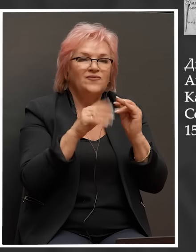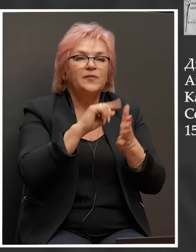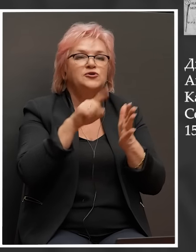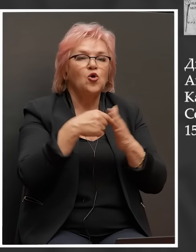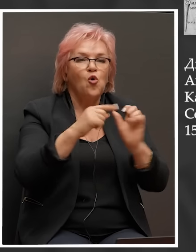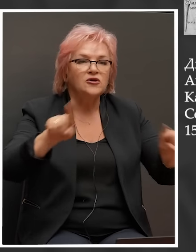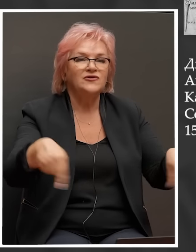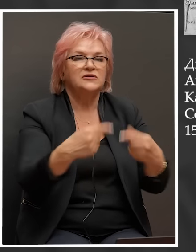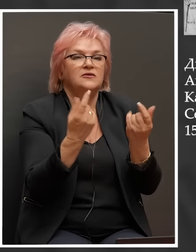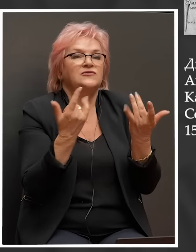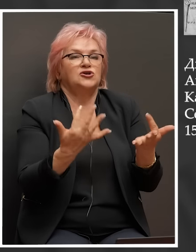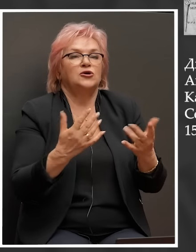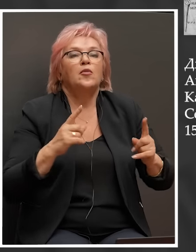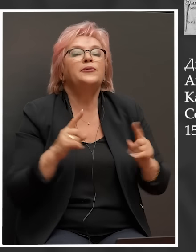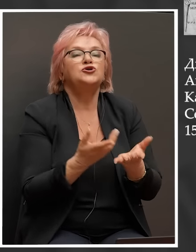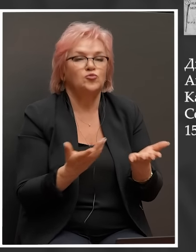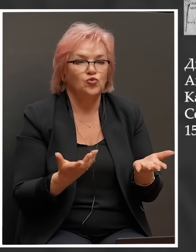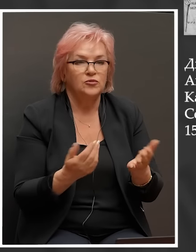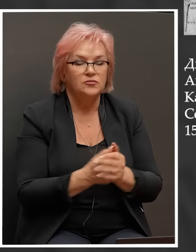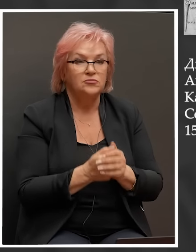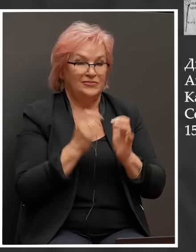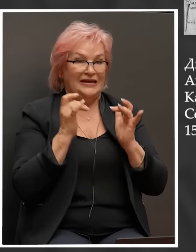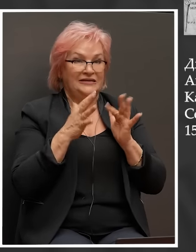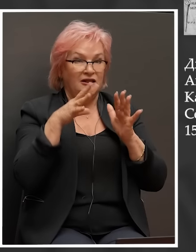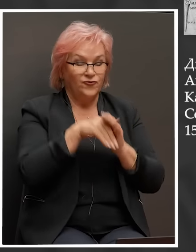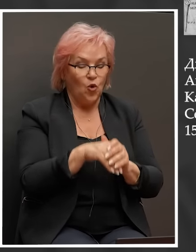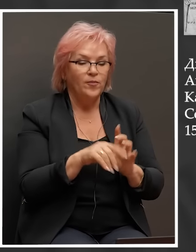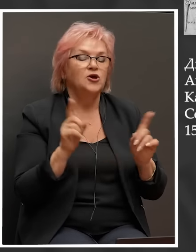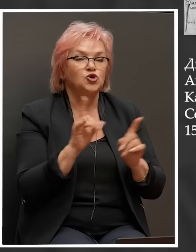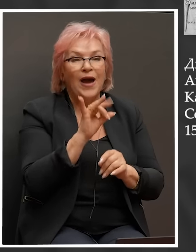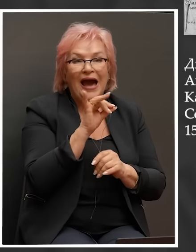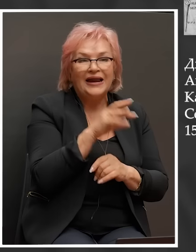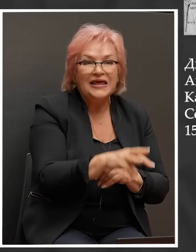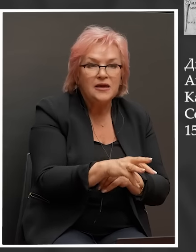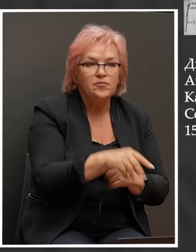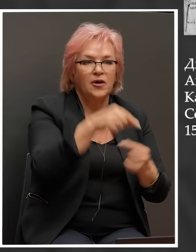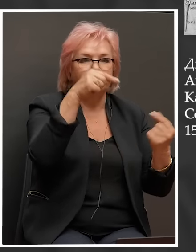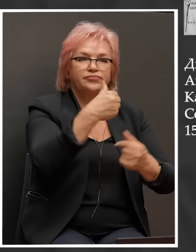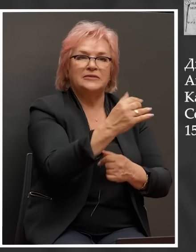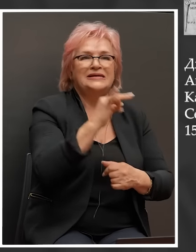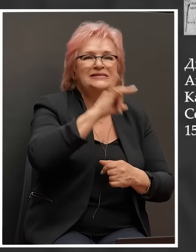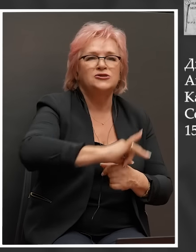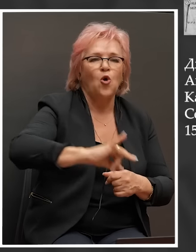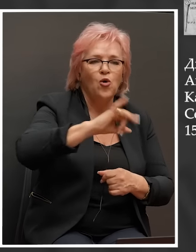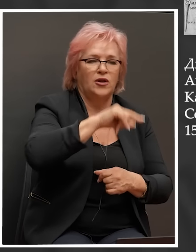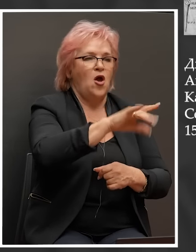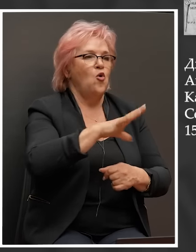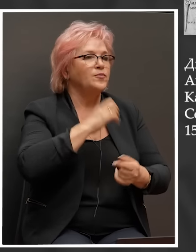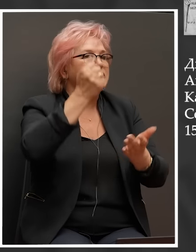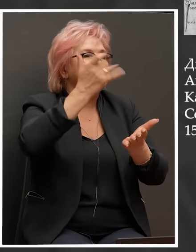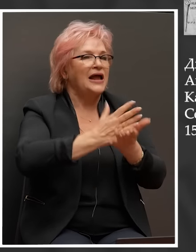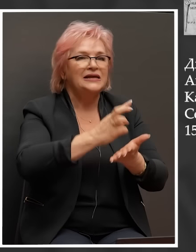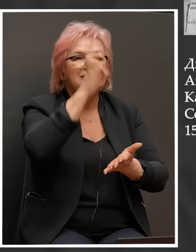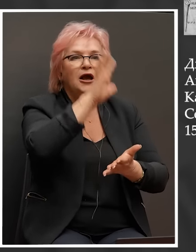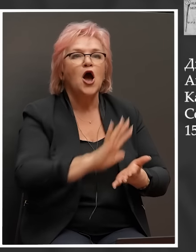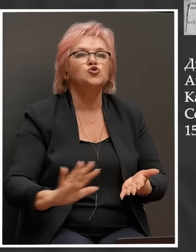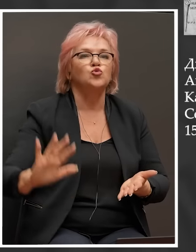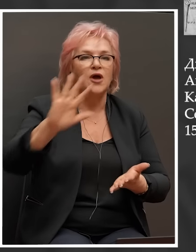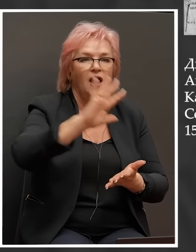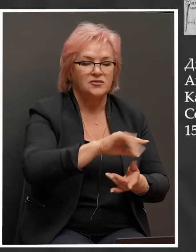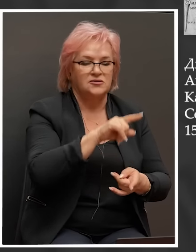надо восстанавливать? Почему? Дело в том, что Рим в силу своей истории, в силу того, что он был столицей государства,